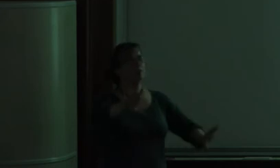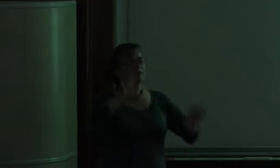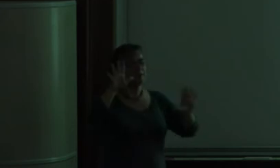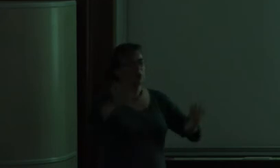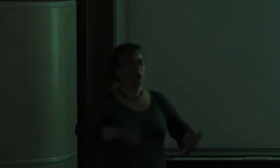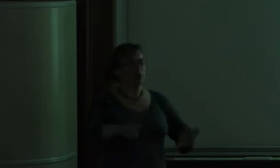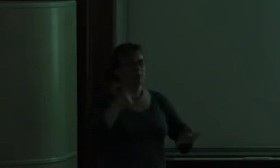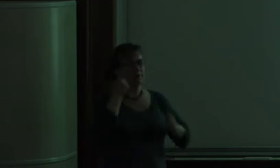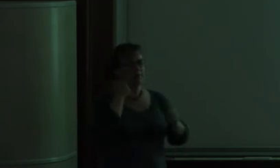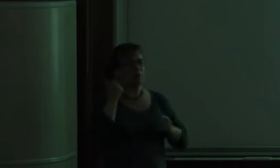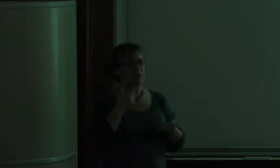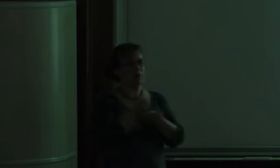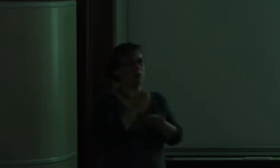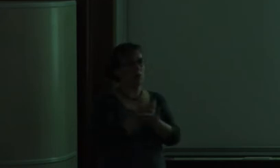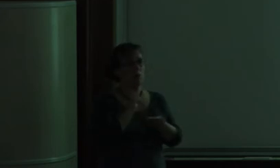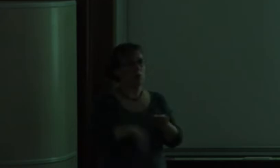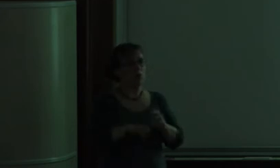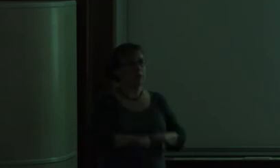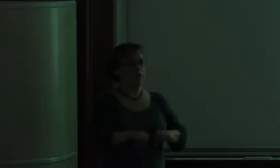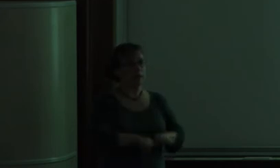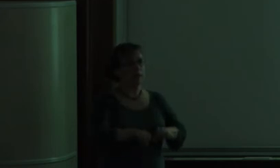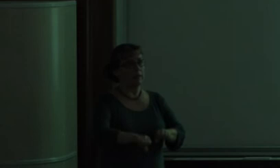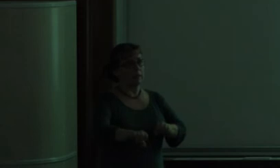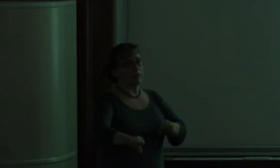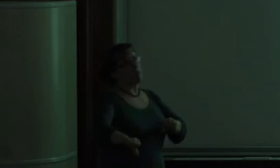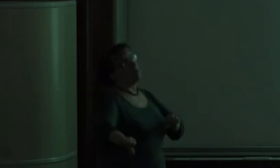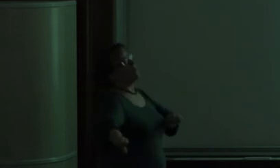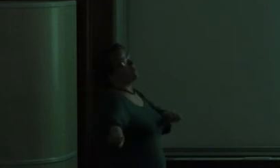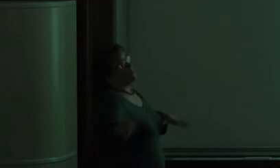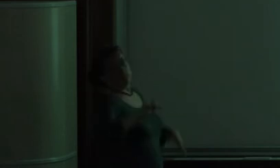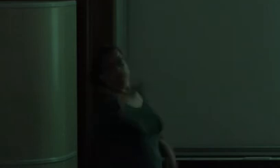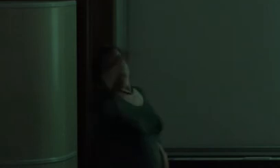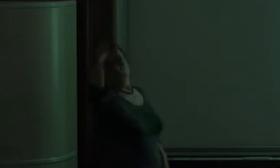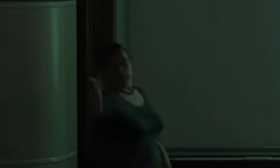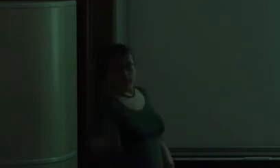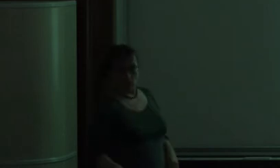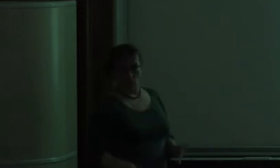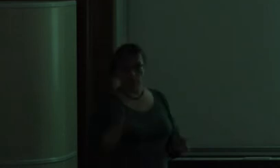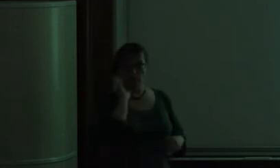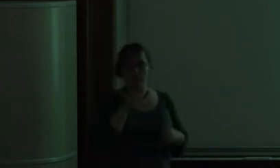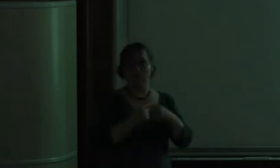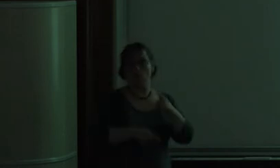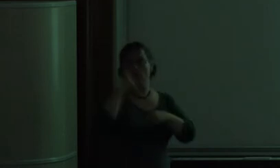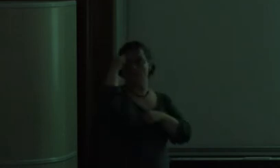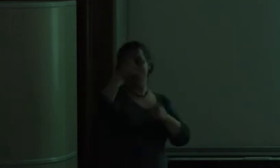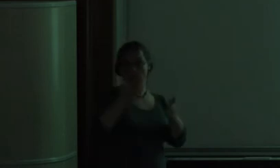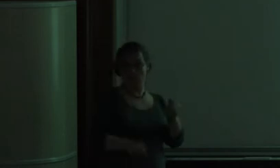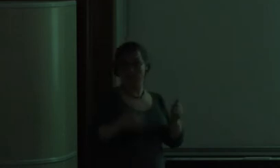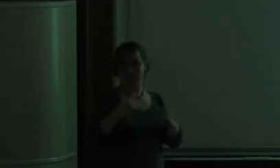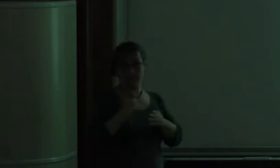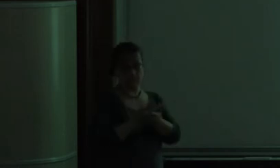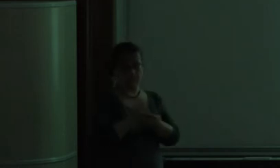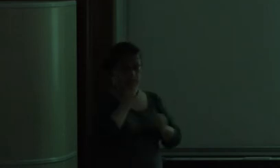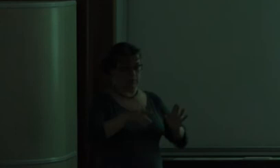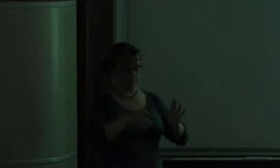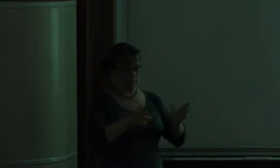des données encore et encore et encore. Et là, ce que fait le générateur, c'est ça. Quand vous lui faites une boucle for, vous allez lui demander un élément, il vous le produit au moment où vous le